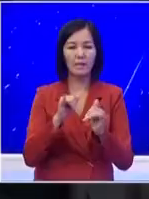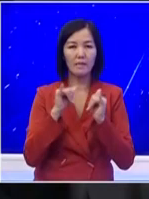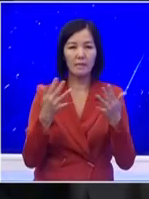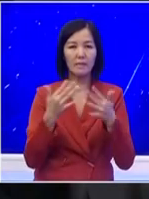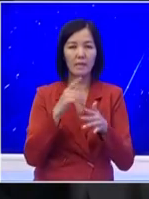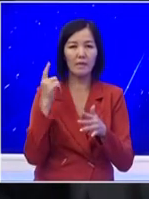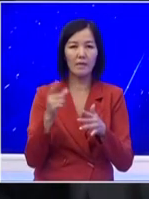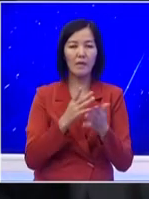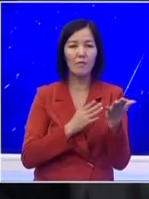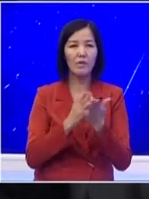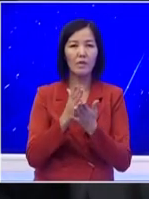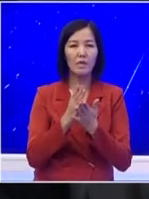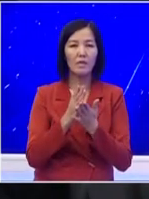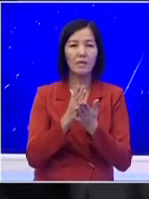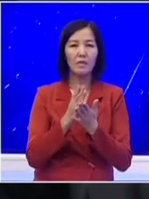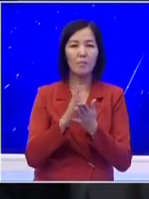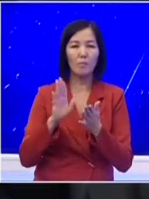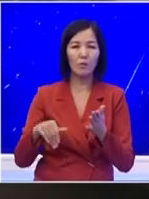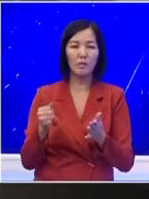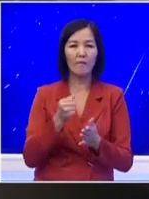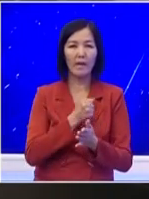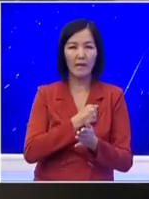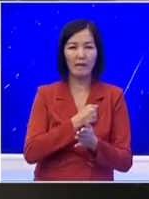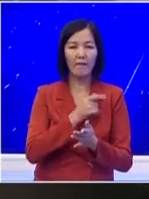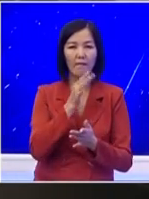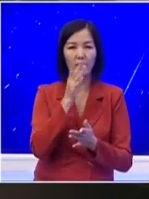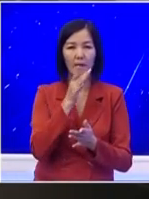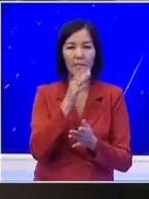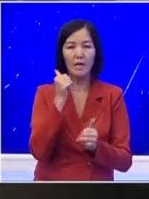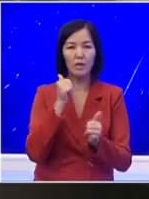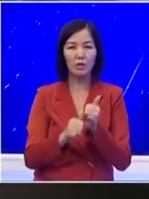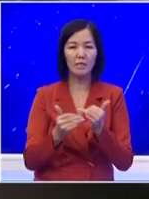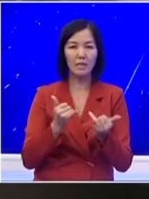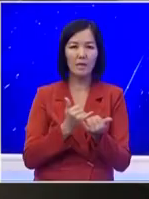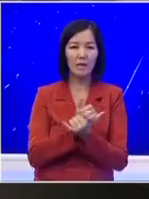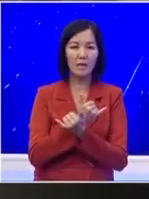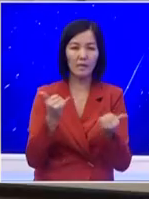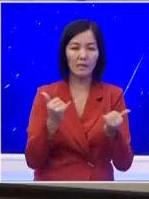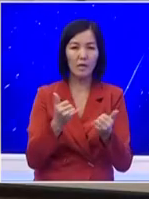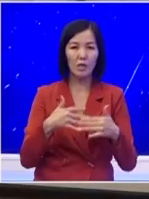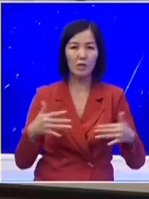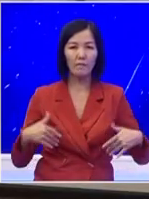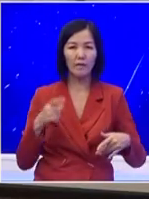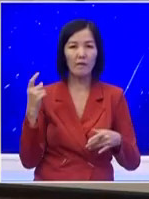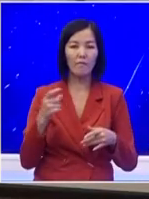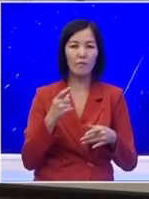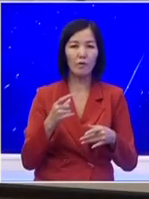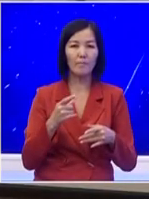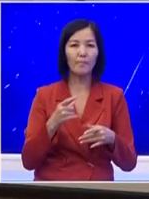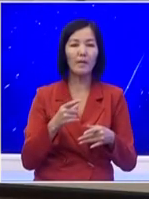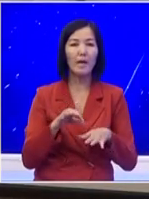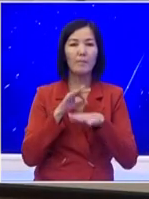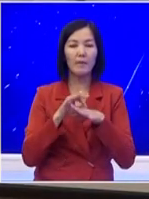развитие сельскохозяйственной отрасли в послевоенное время. В частности, оказывал неоценимую поддержку животноводам. Также содействовал